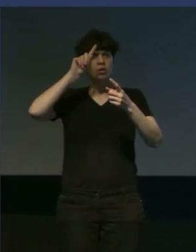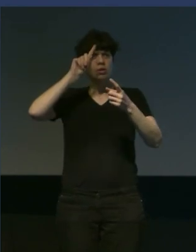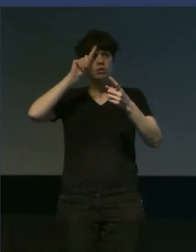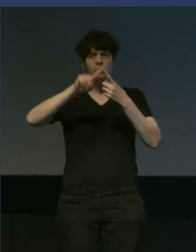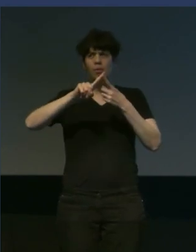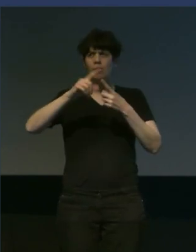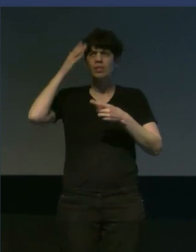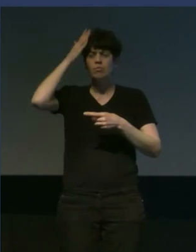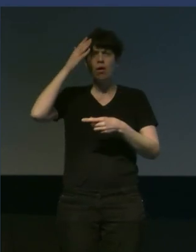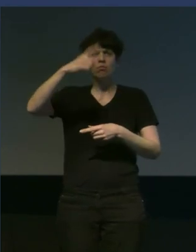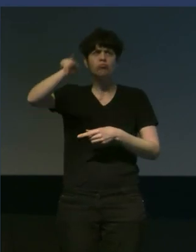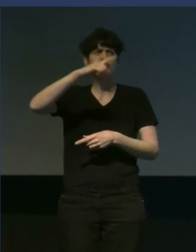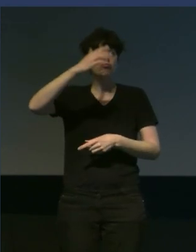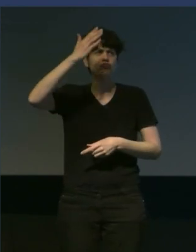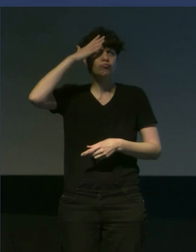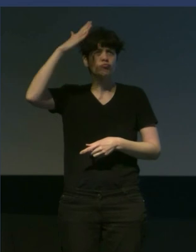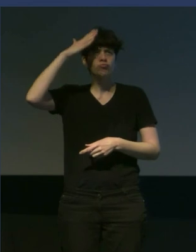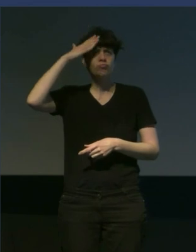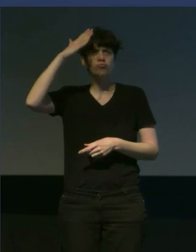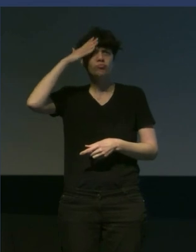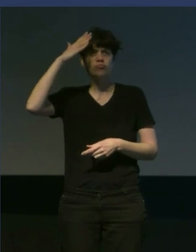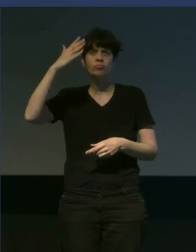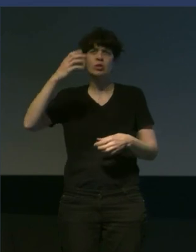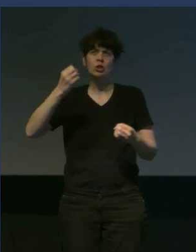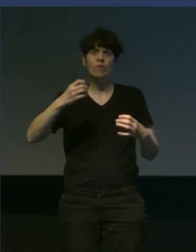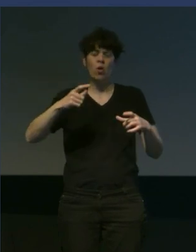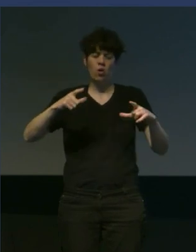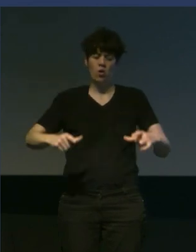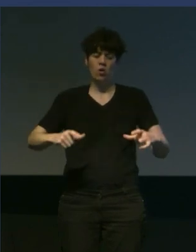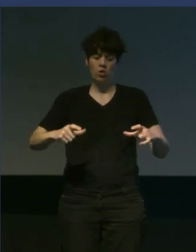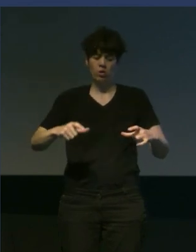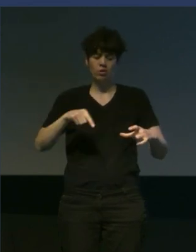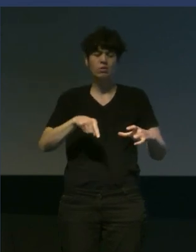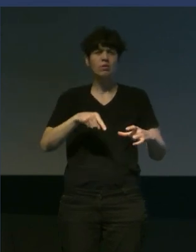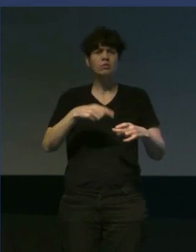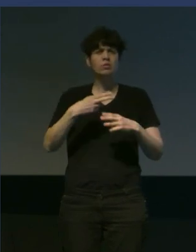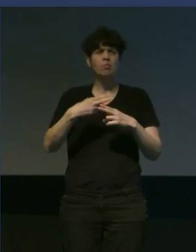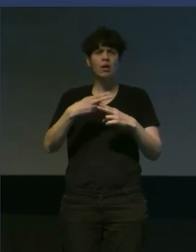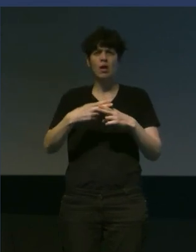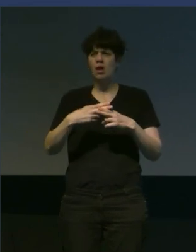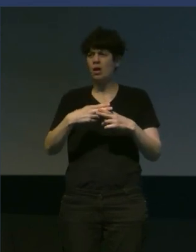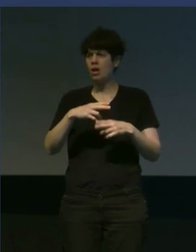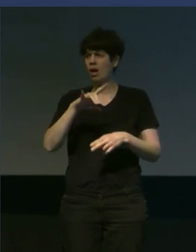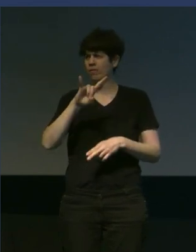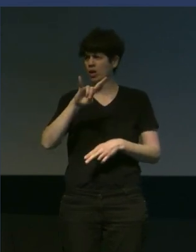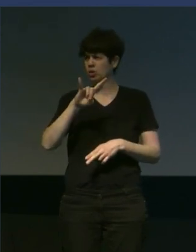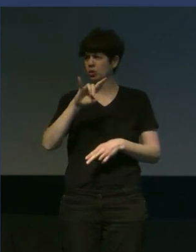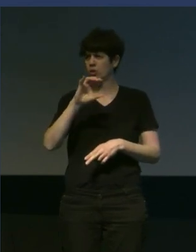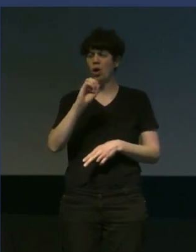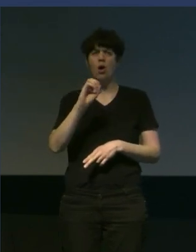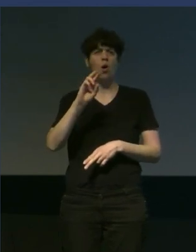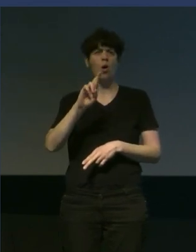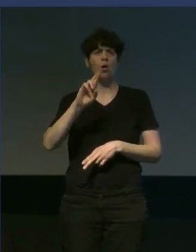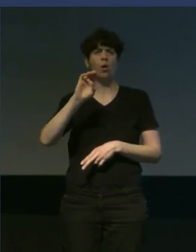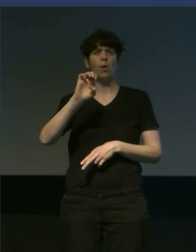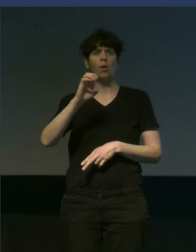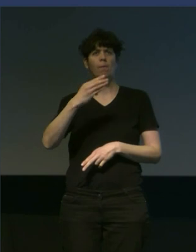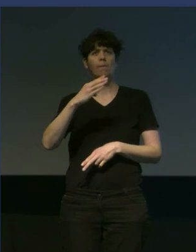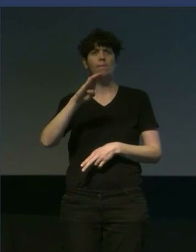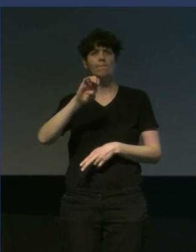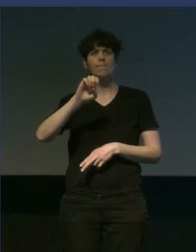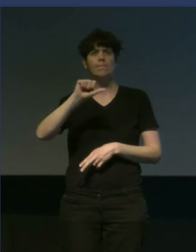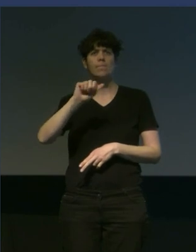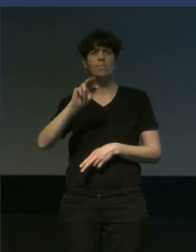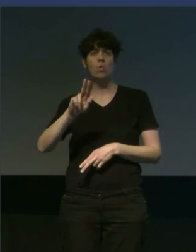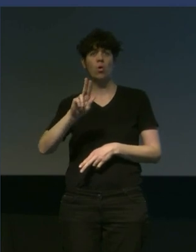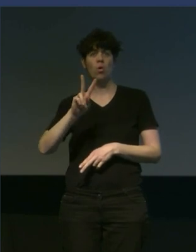et tous très bien, plutôt en général dans l'assiette, c'est l'ormeau. Et bien, finalement, l'ormeau aussi, c'est un formidable indicateur du